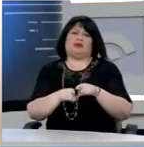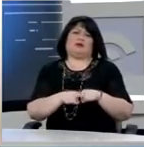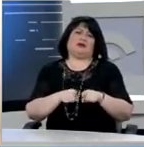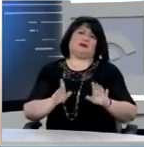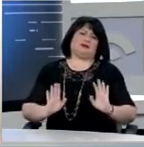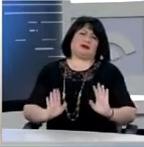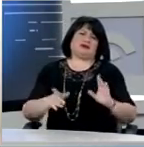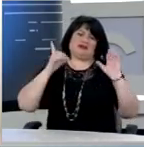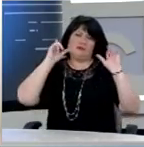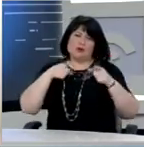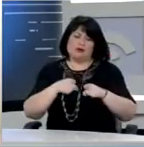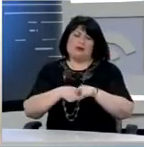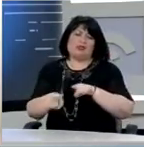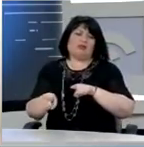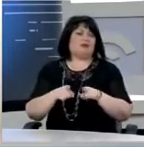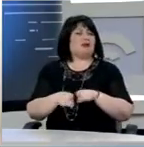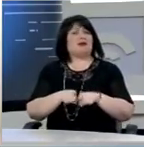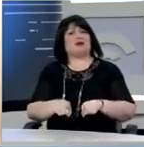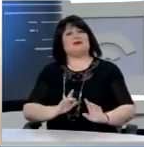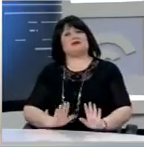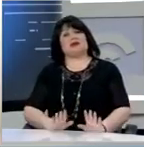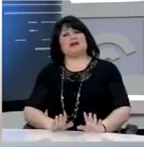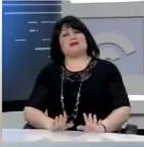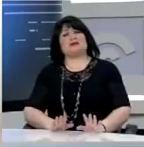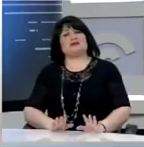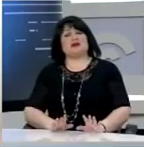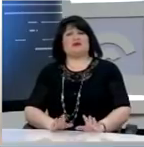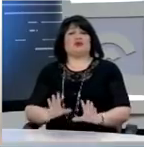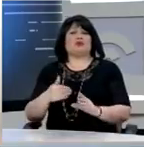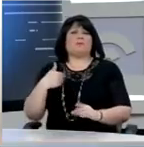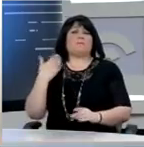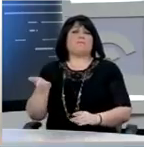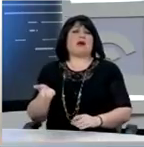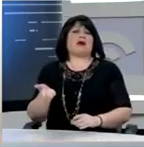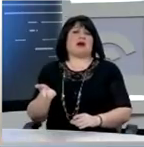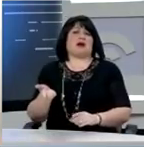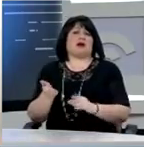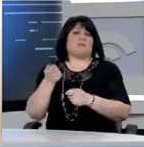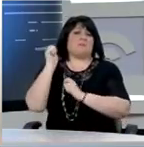το πεδίο της δημοκρατίας. Κινείται στη σφαίρα της παραπολιτικής και της κοφαντίας.